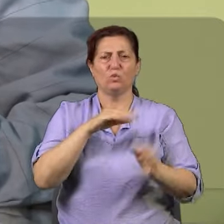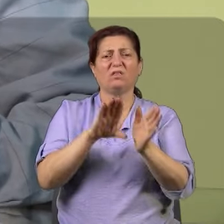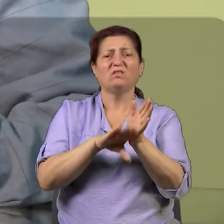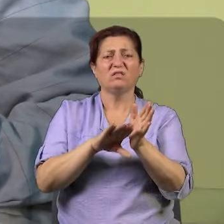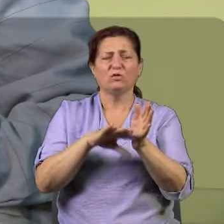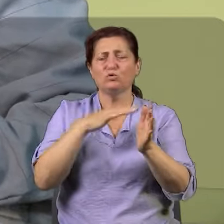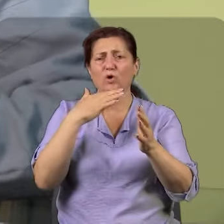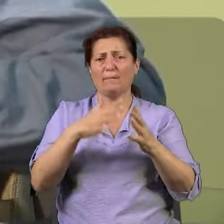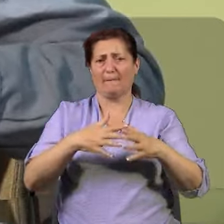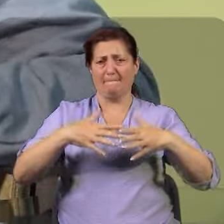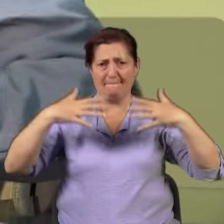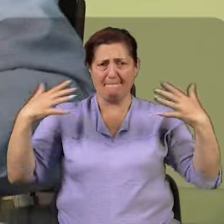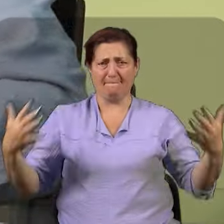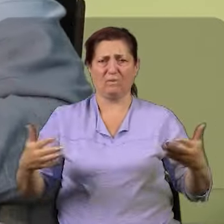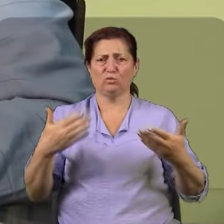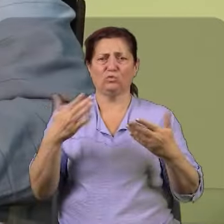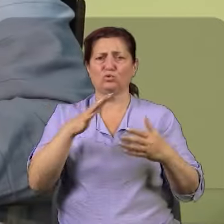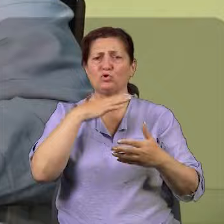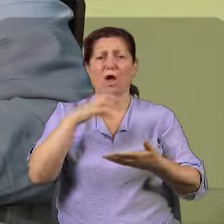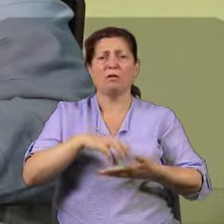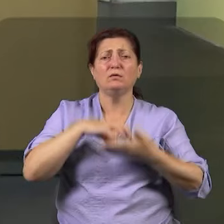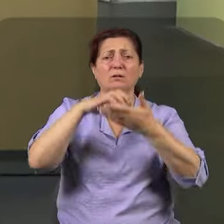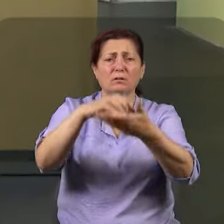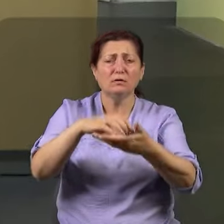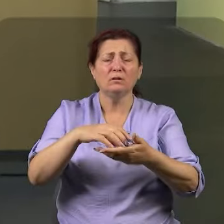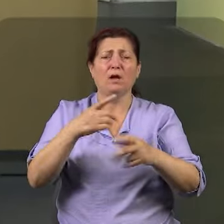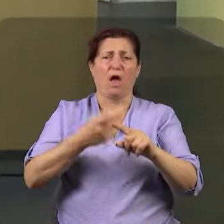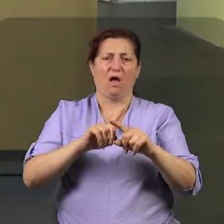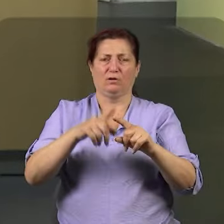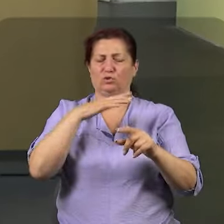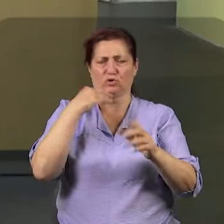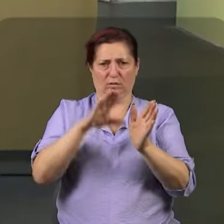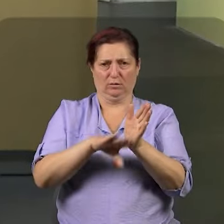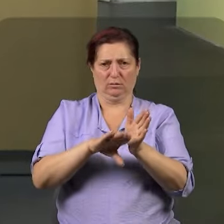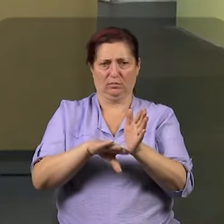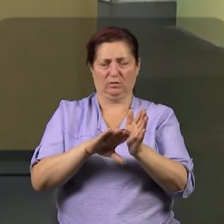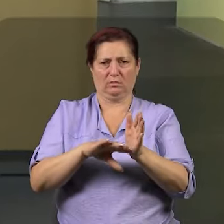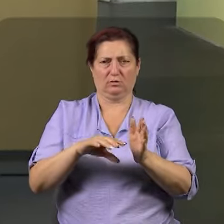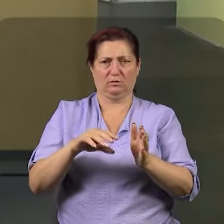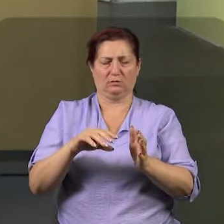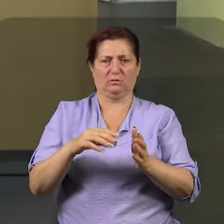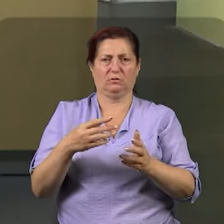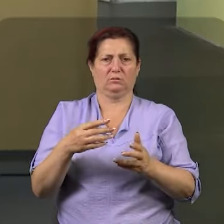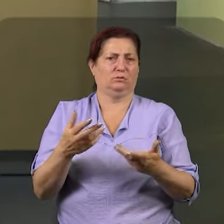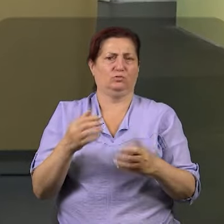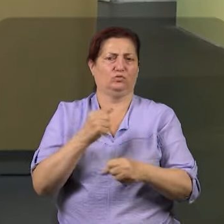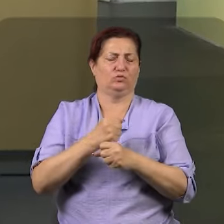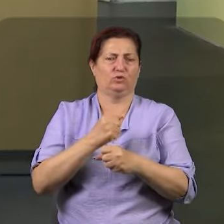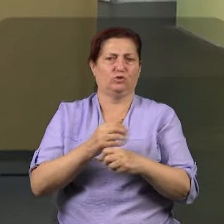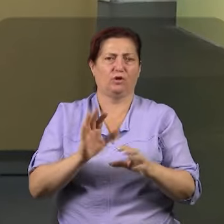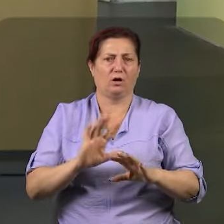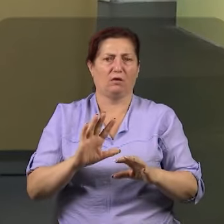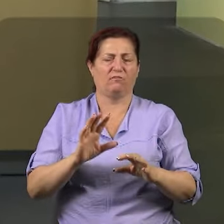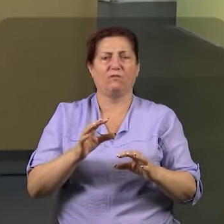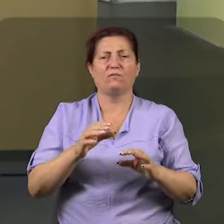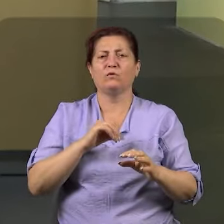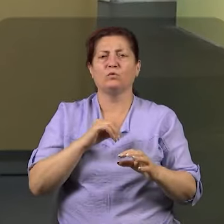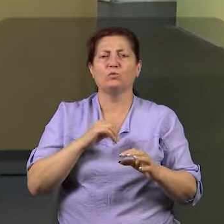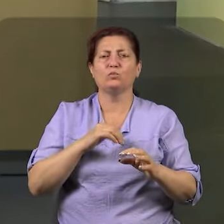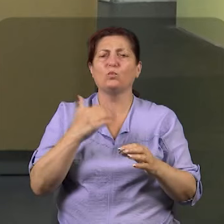մեծ է ստացվում, ինչքան շատ են հատկացում, այնքան թերակ, այսինքն այդ տեսական ուսումնասիրությունների կամ ֆունդամենտալ ուսումնասիրությունների